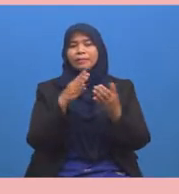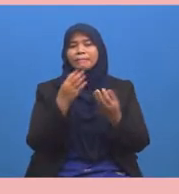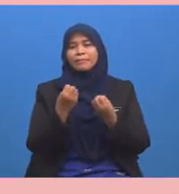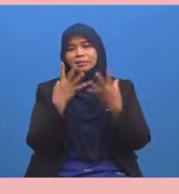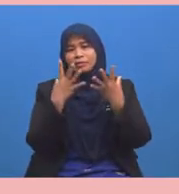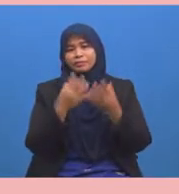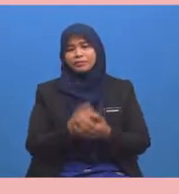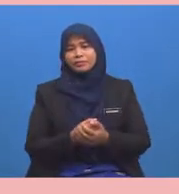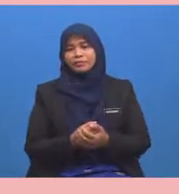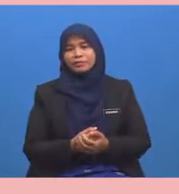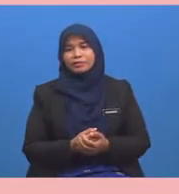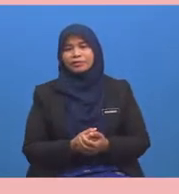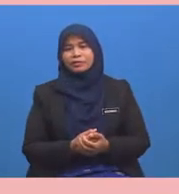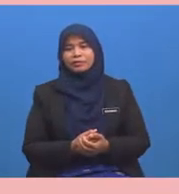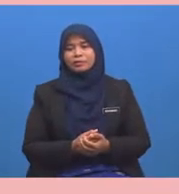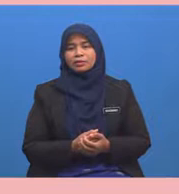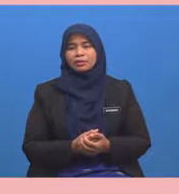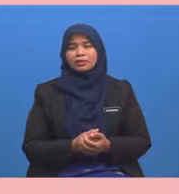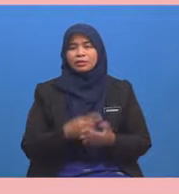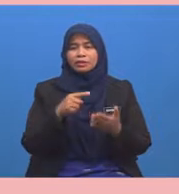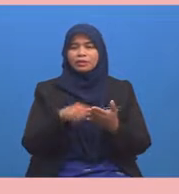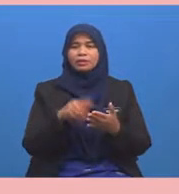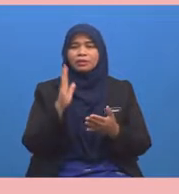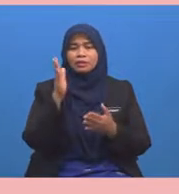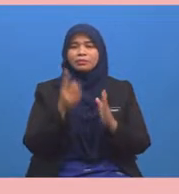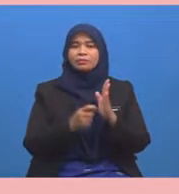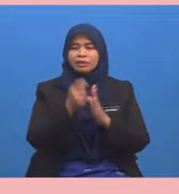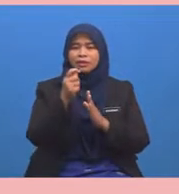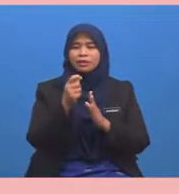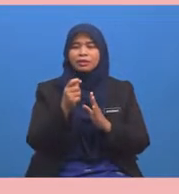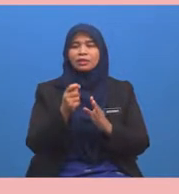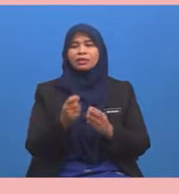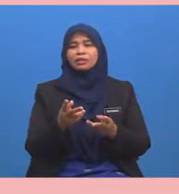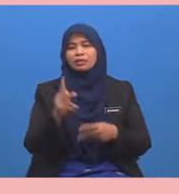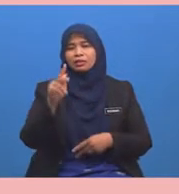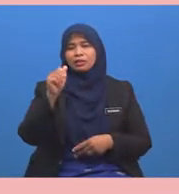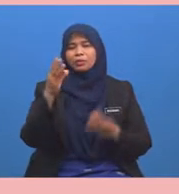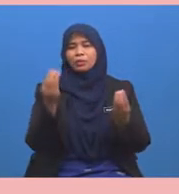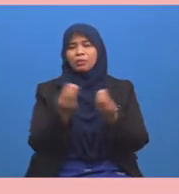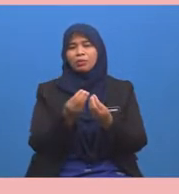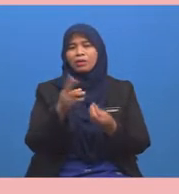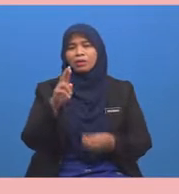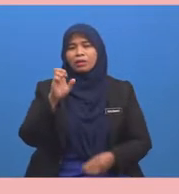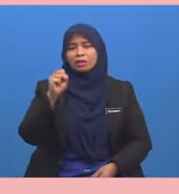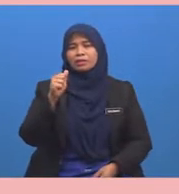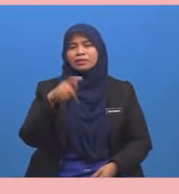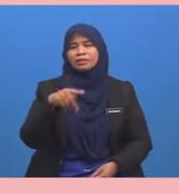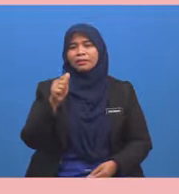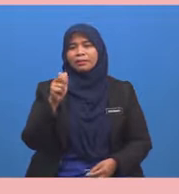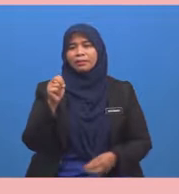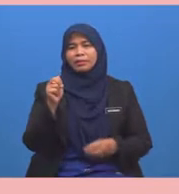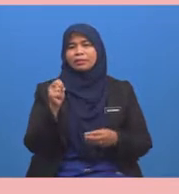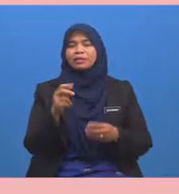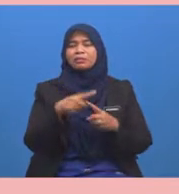silara dan aliran batang yang akhirnya akan meningkatkan kadar resapan. Apabila hutan